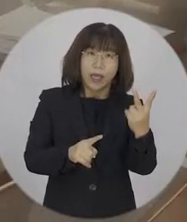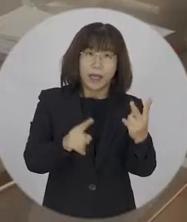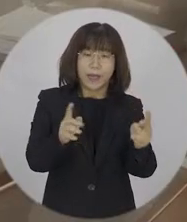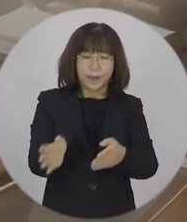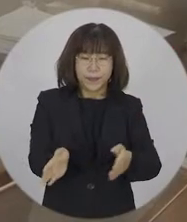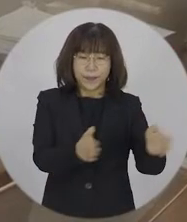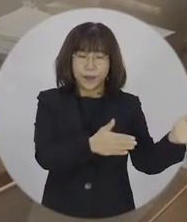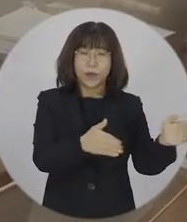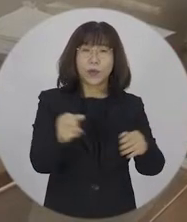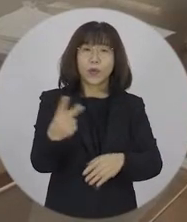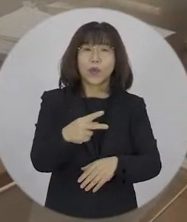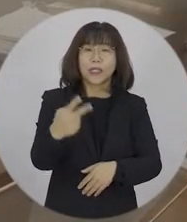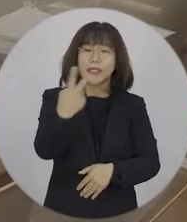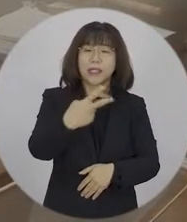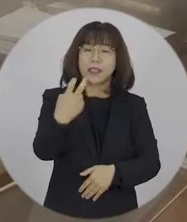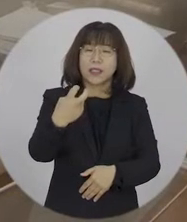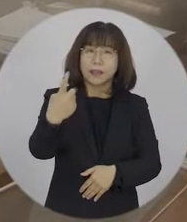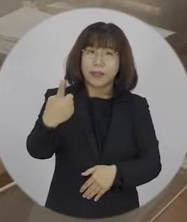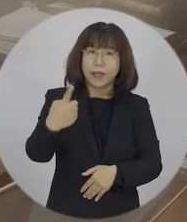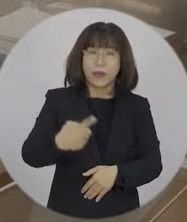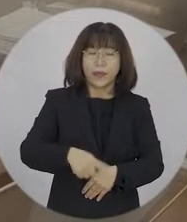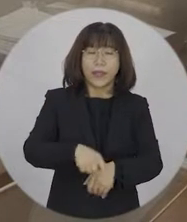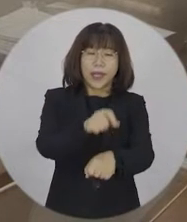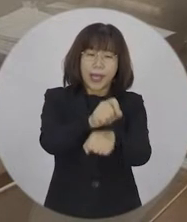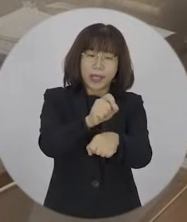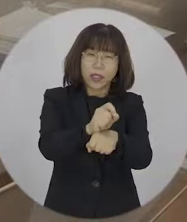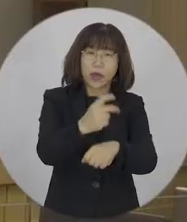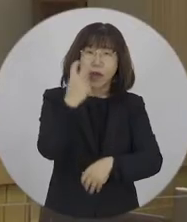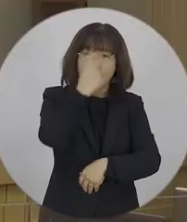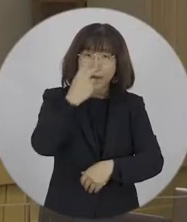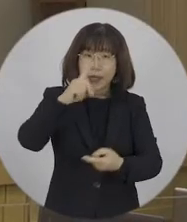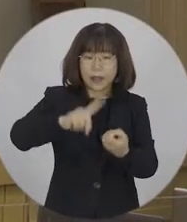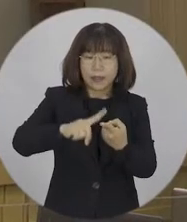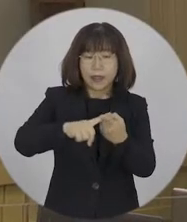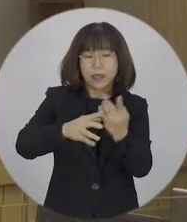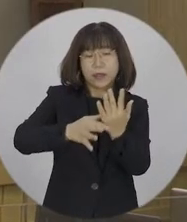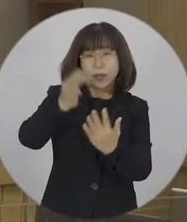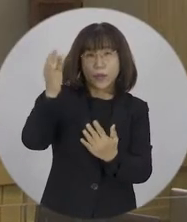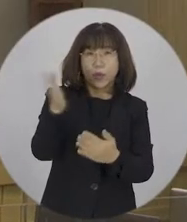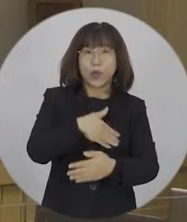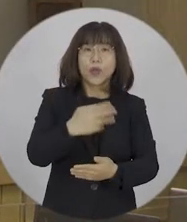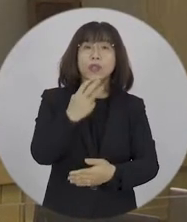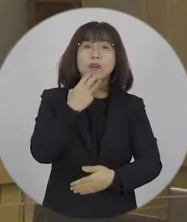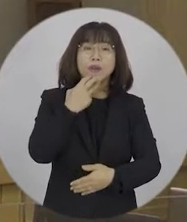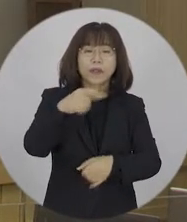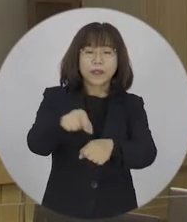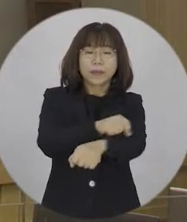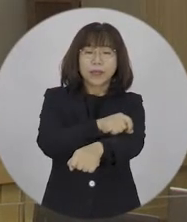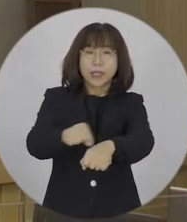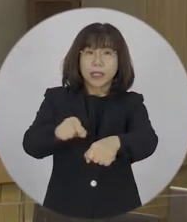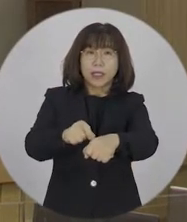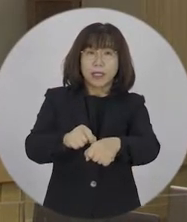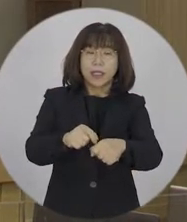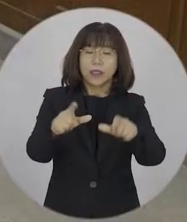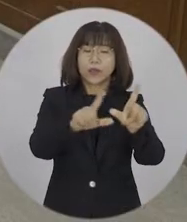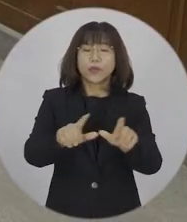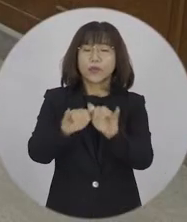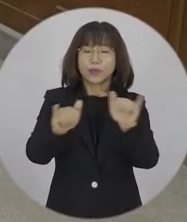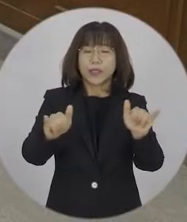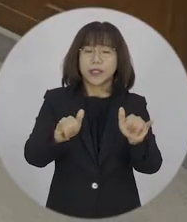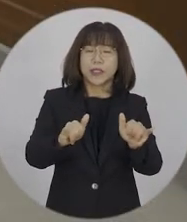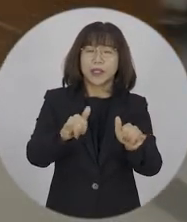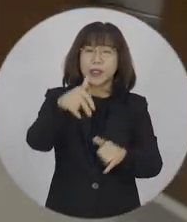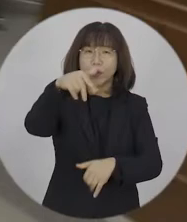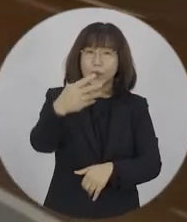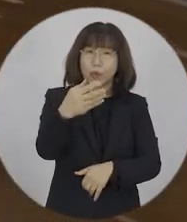운영위원회에서 는 2011년도 행정사무감사 결과보고서 채택 에 건 서울특별시 강서구 2 왜 주민